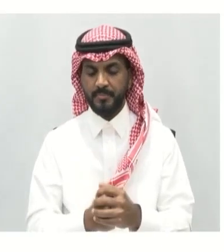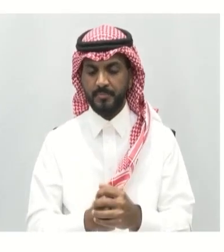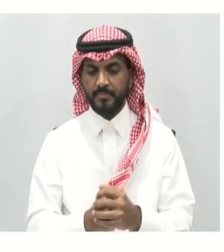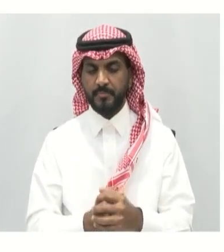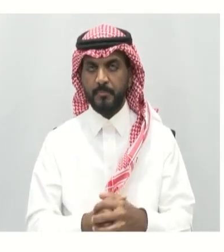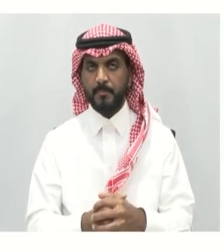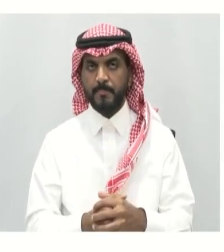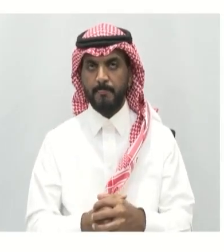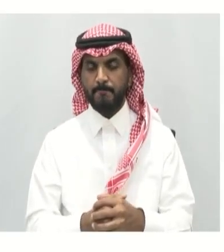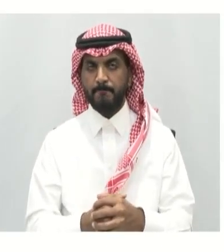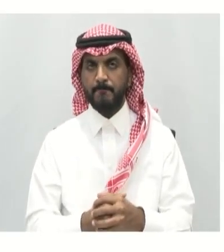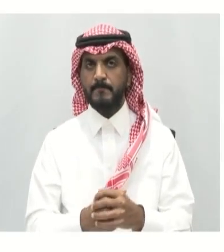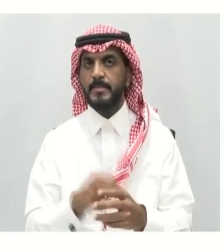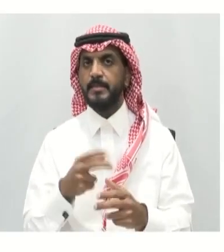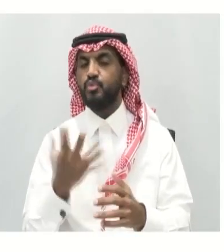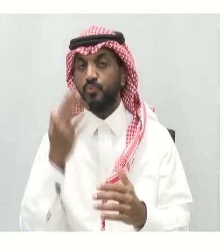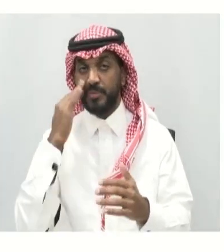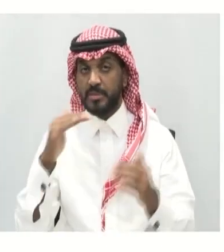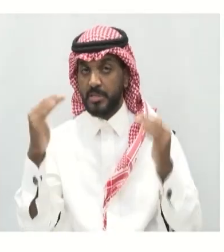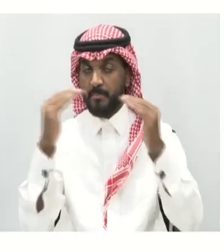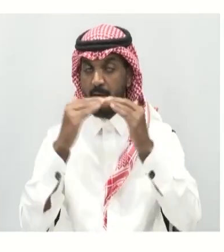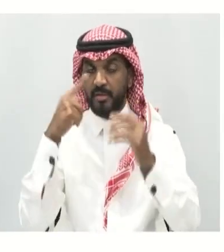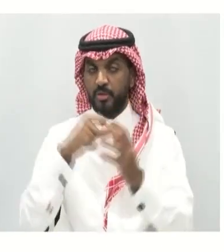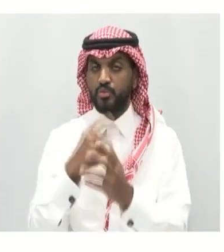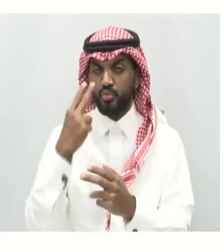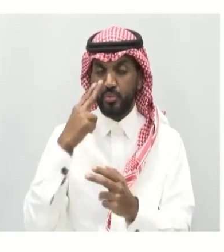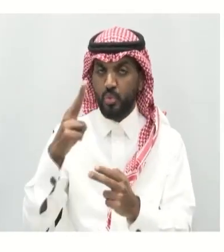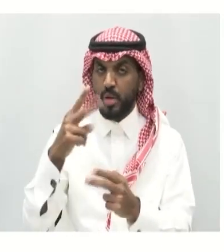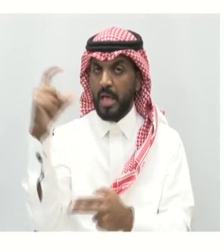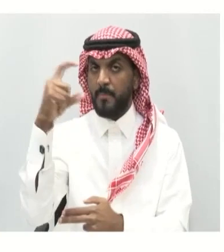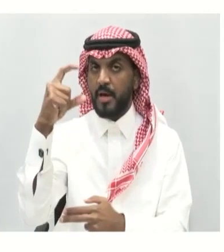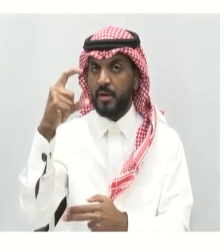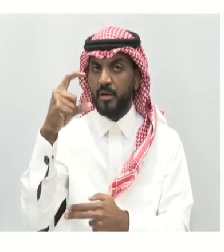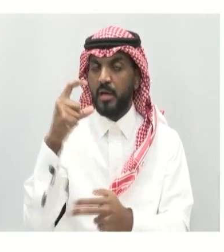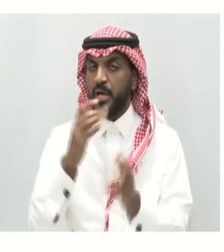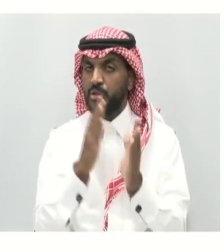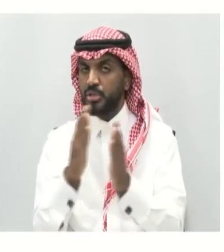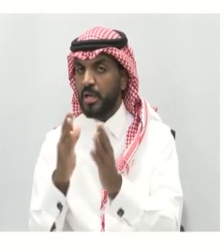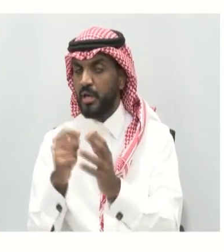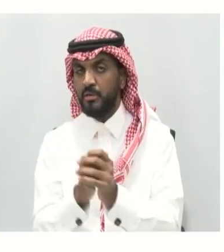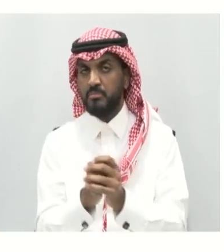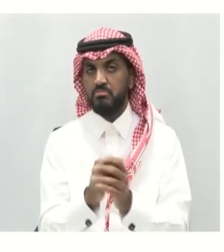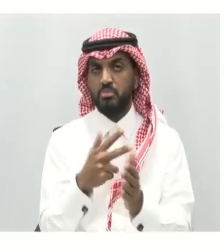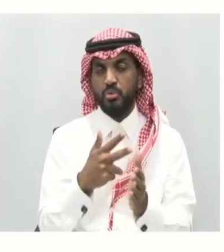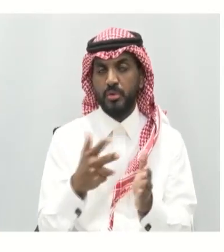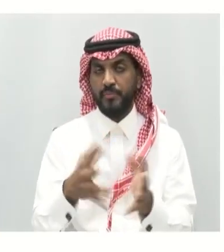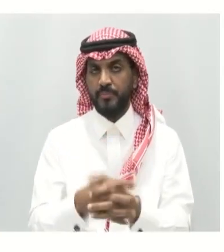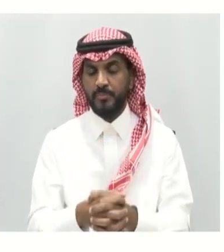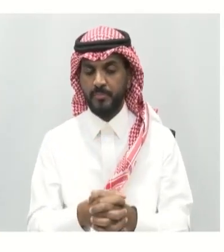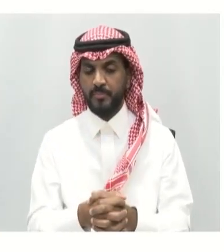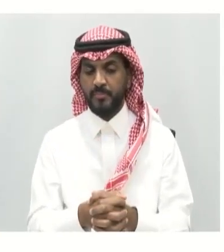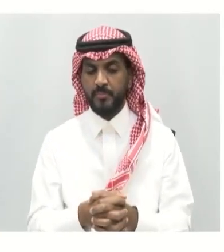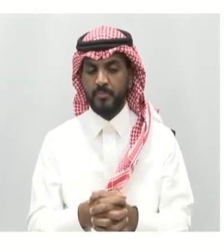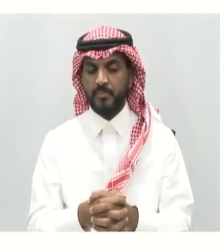تزين السماء في الليل نشوف القمر فيها باشكال مختلفه ايضا